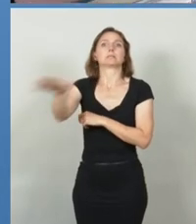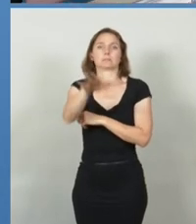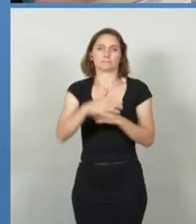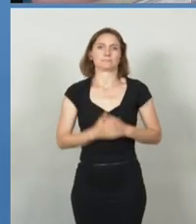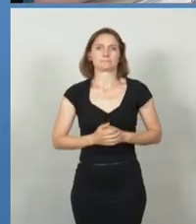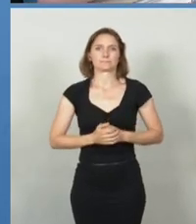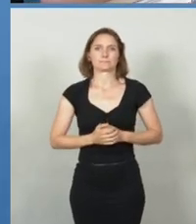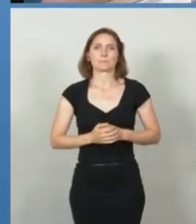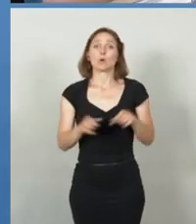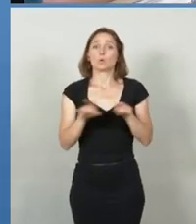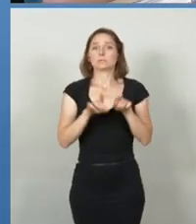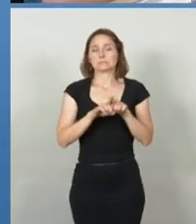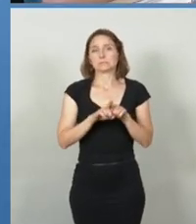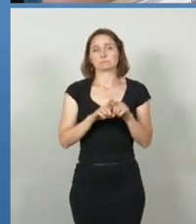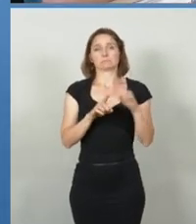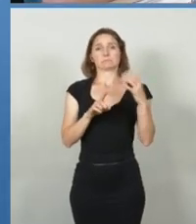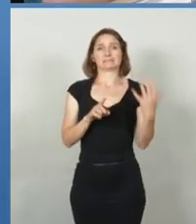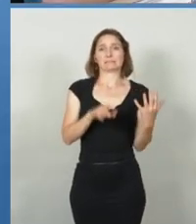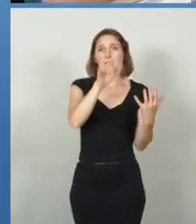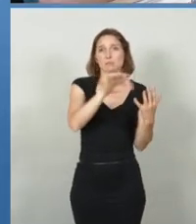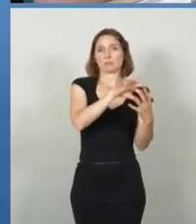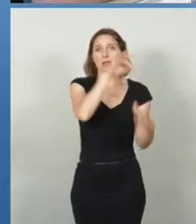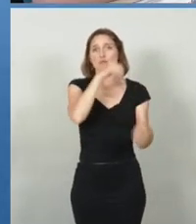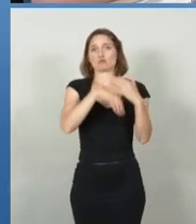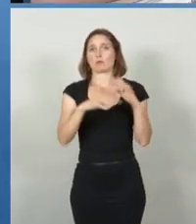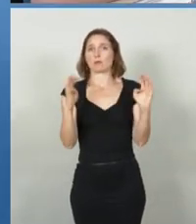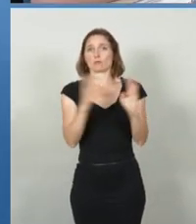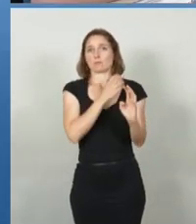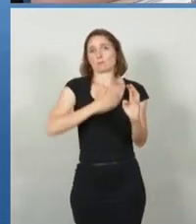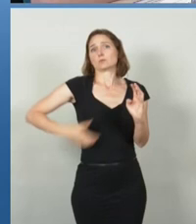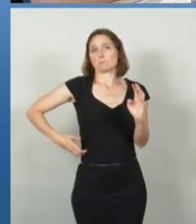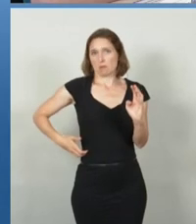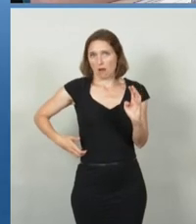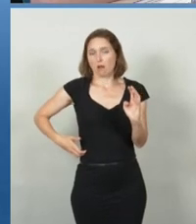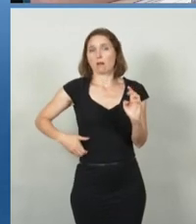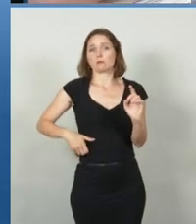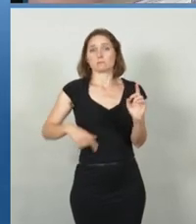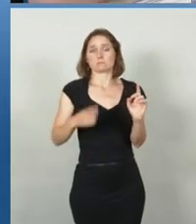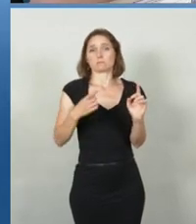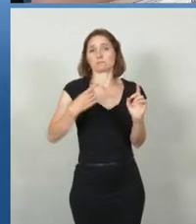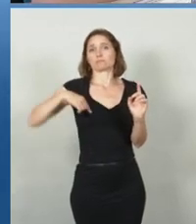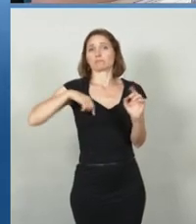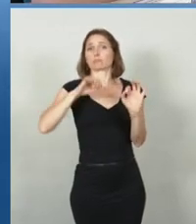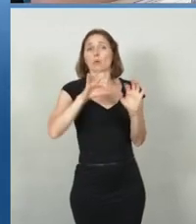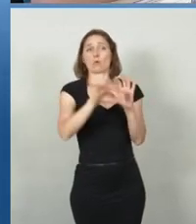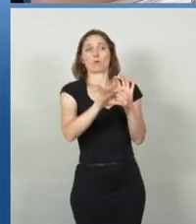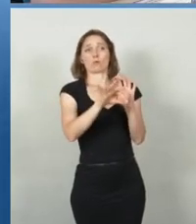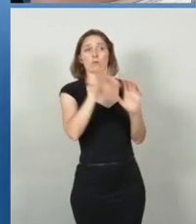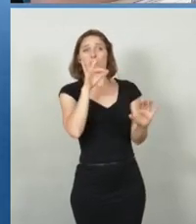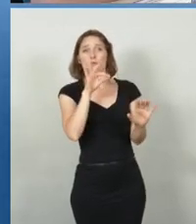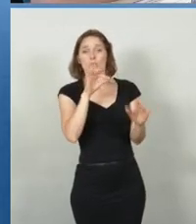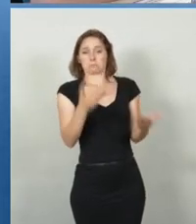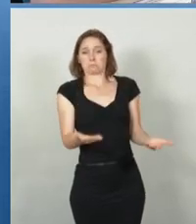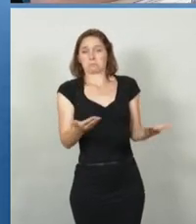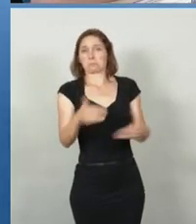et puis 5 élus du conseil municipal que nous pourrons élire à la suite enfin lors du vote de